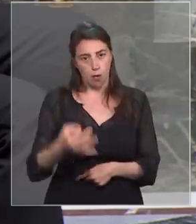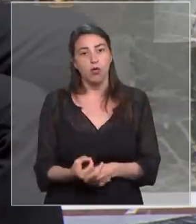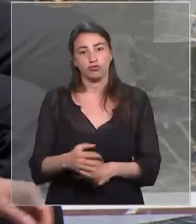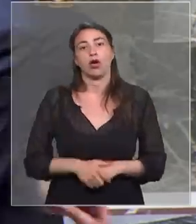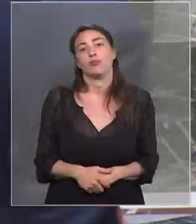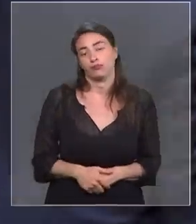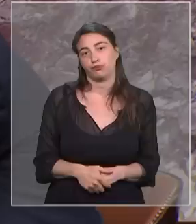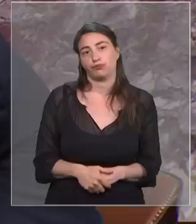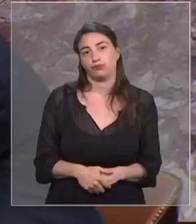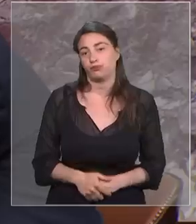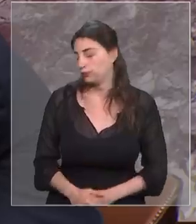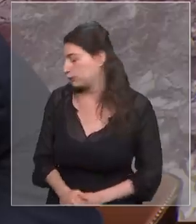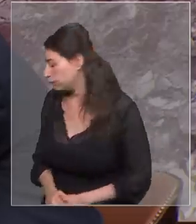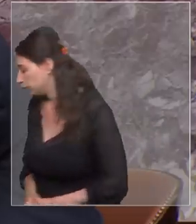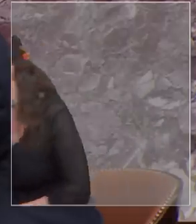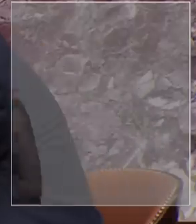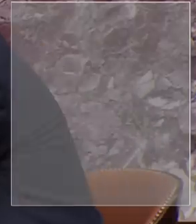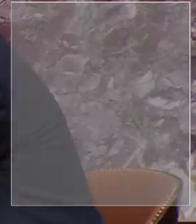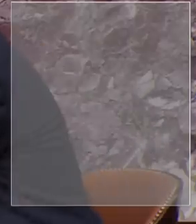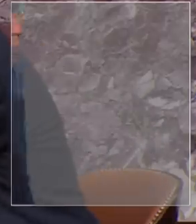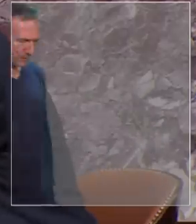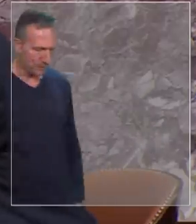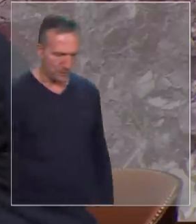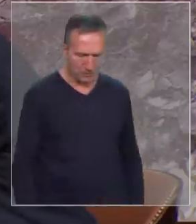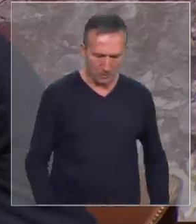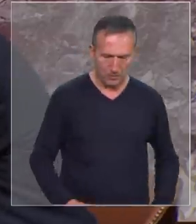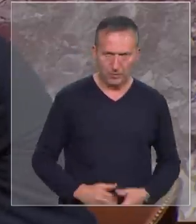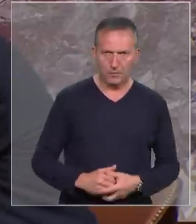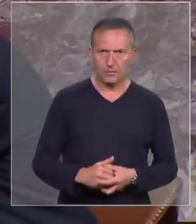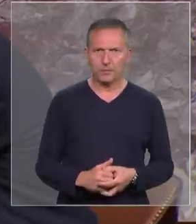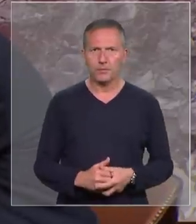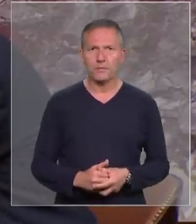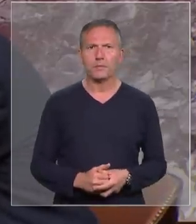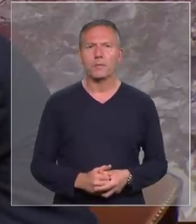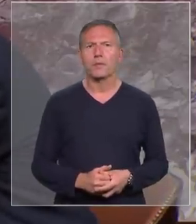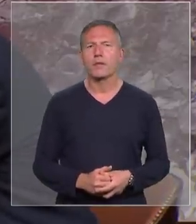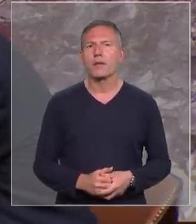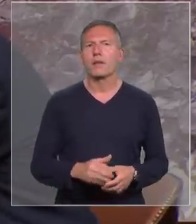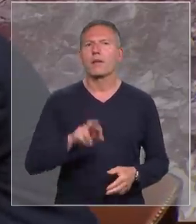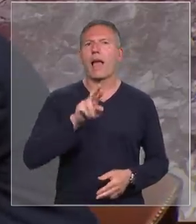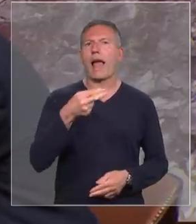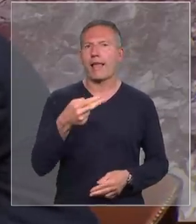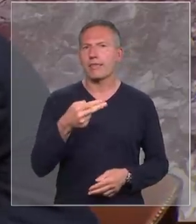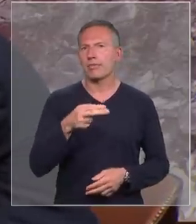Je vous remercie, monsieur le ministre. La parole est à monsieur Thibault François pour le Rassemblement national.